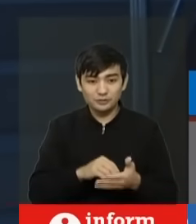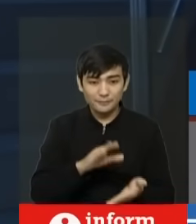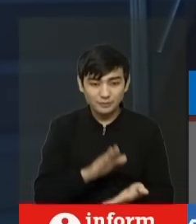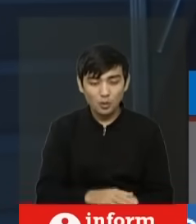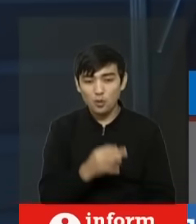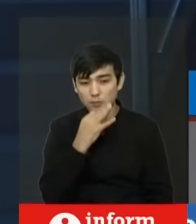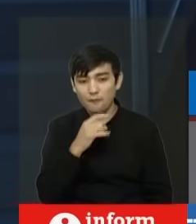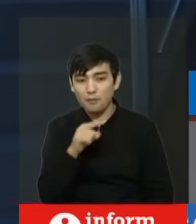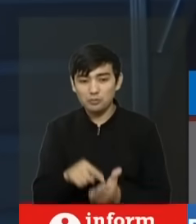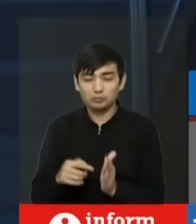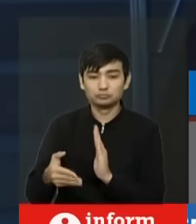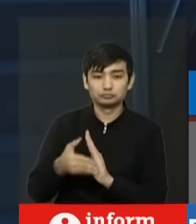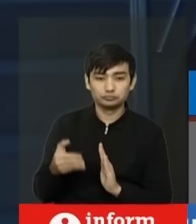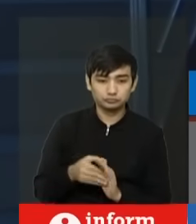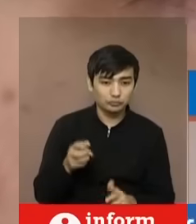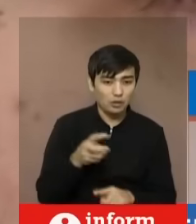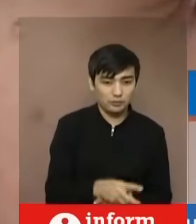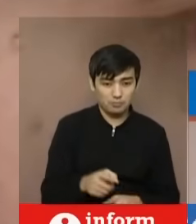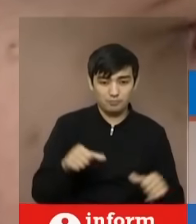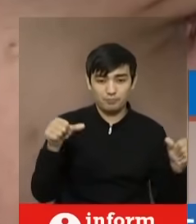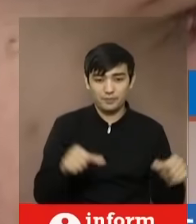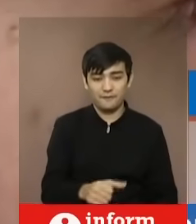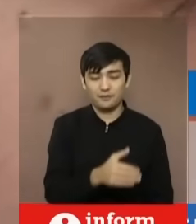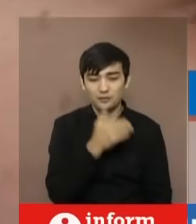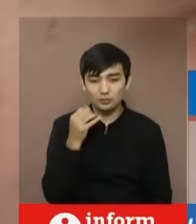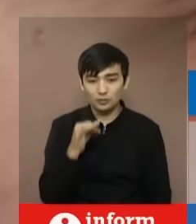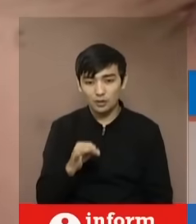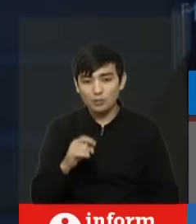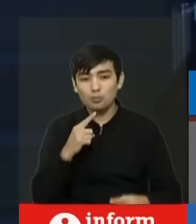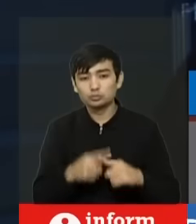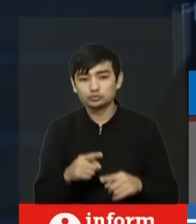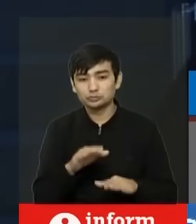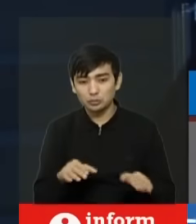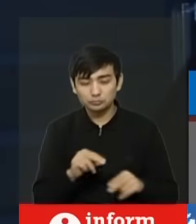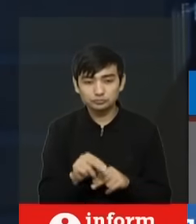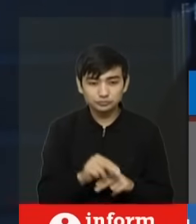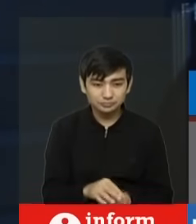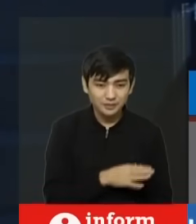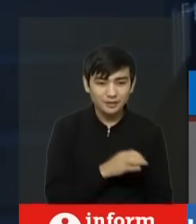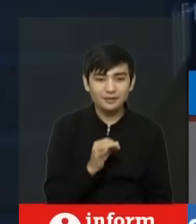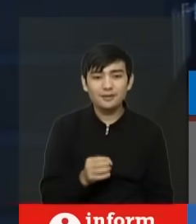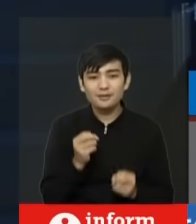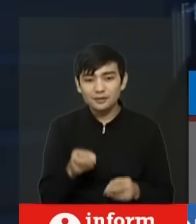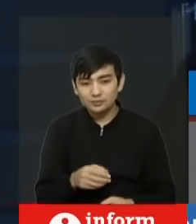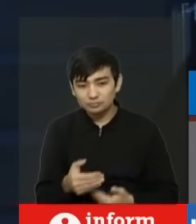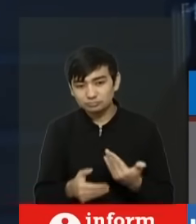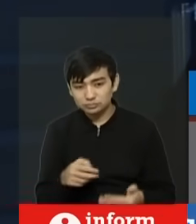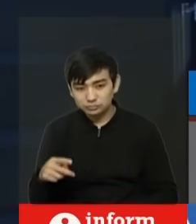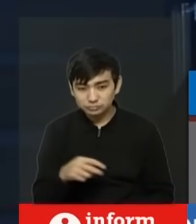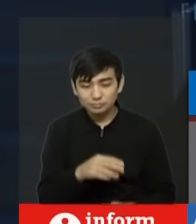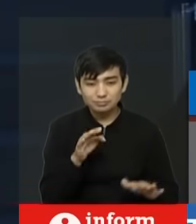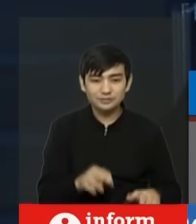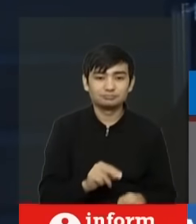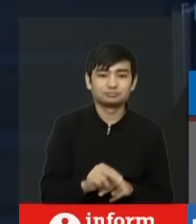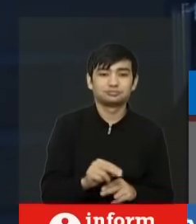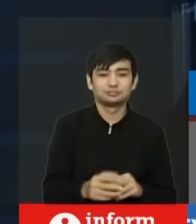бойынша оны шақыртуы негізі ақылар жоқ ондай. Қосымша сабақ үйретеді балаларға, қалай жол жүру ережесін үйретеді, басқа да